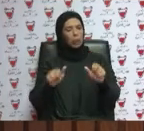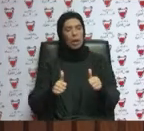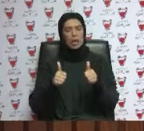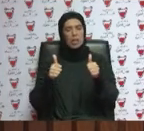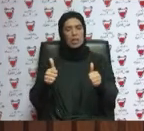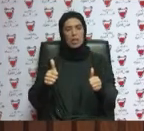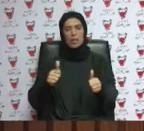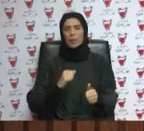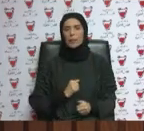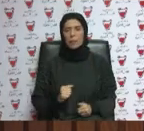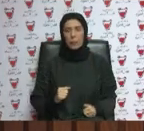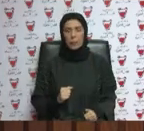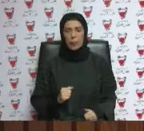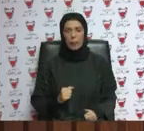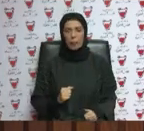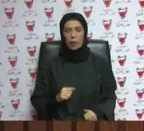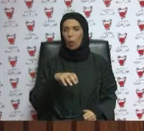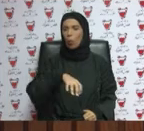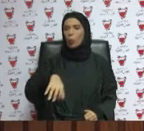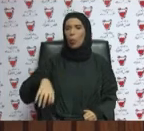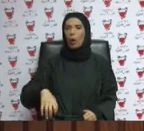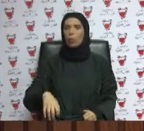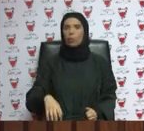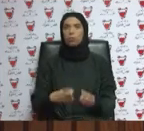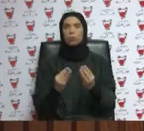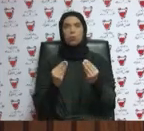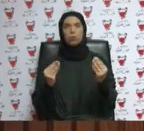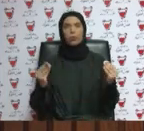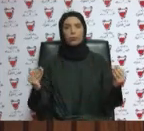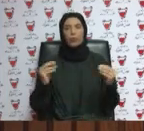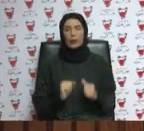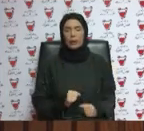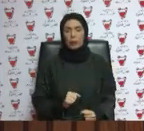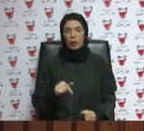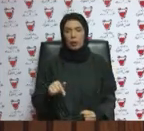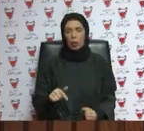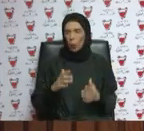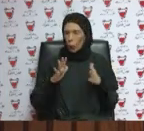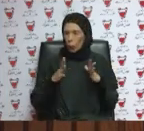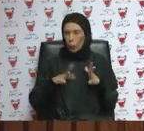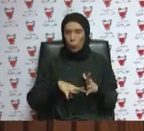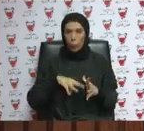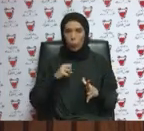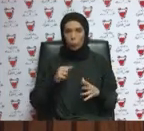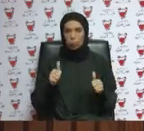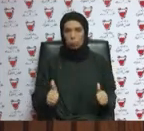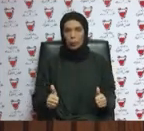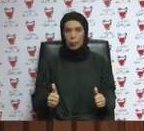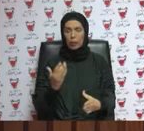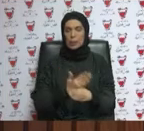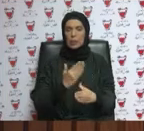عليه. معالي الرئيس، دول كثيرة اليوم تمر بحالة من الهلع والخوف